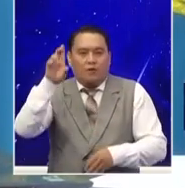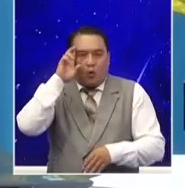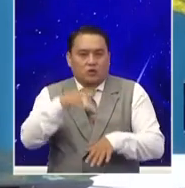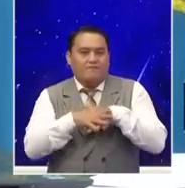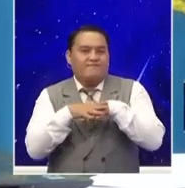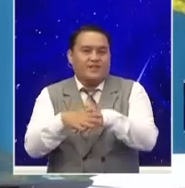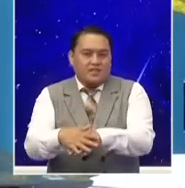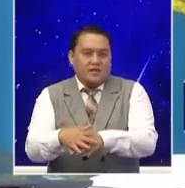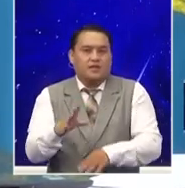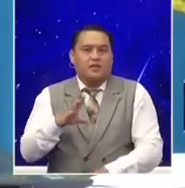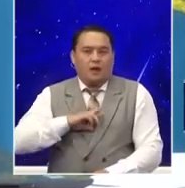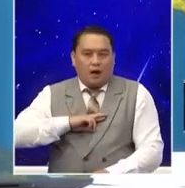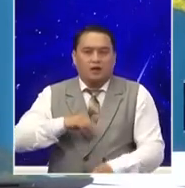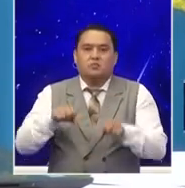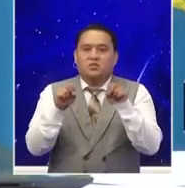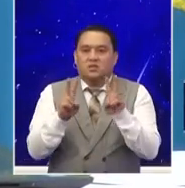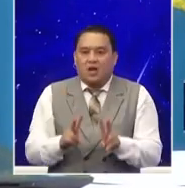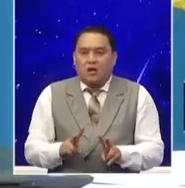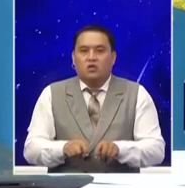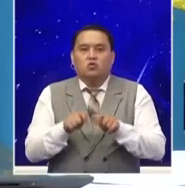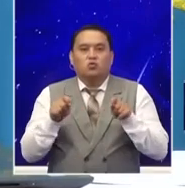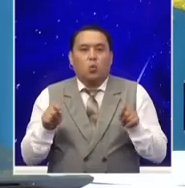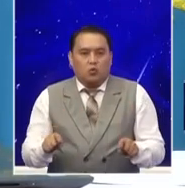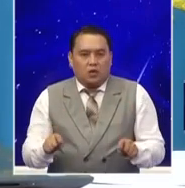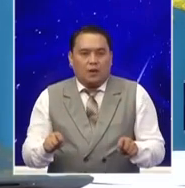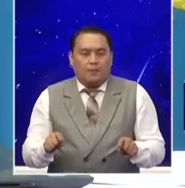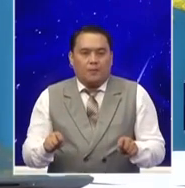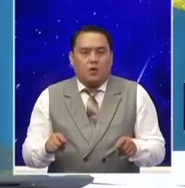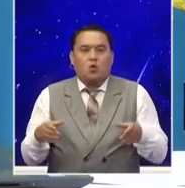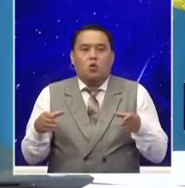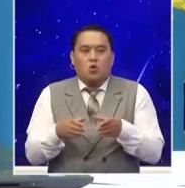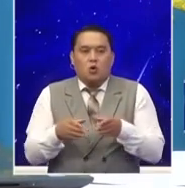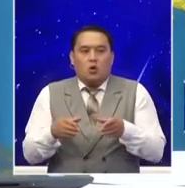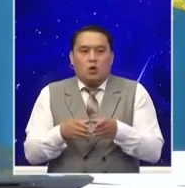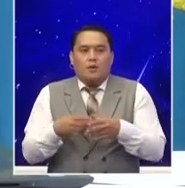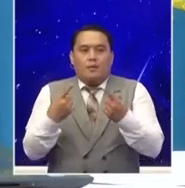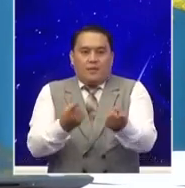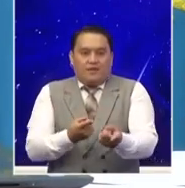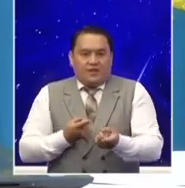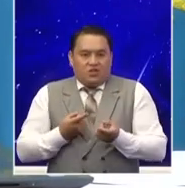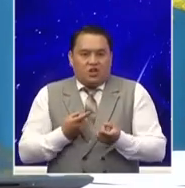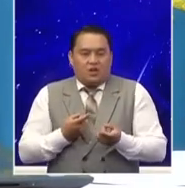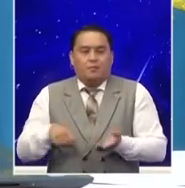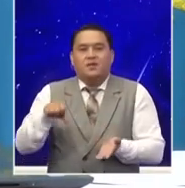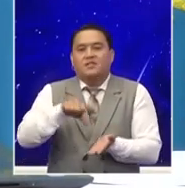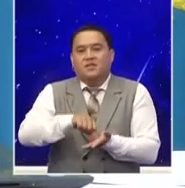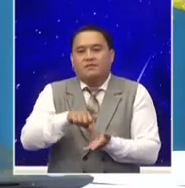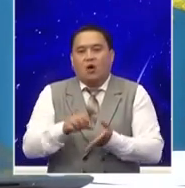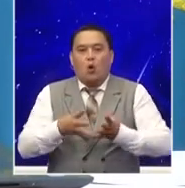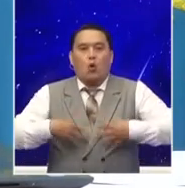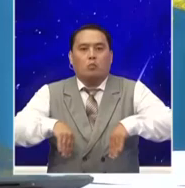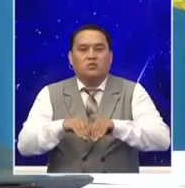была выделена, я специально создал группу с привлечением представителей